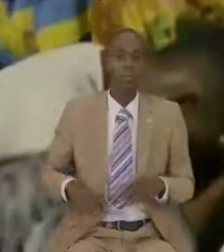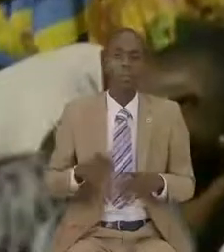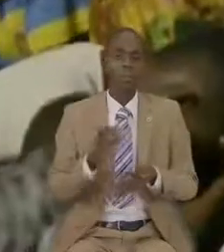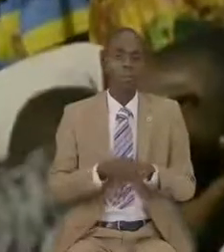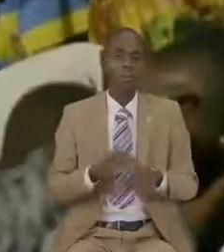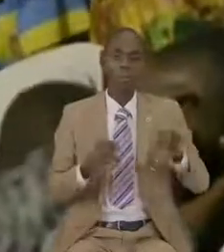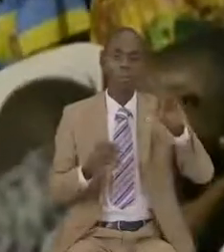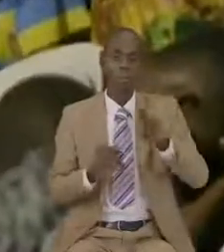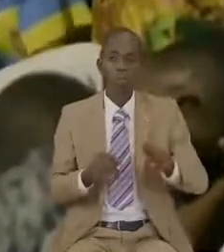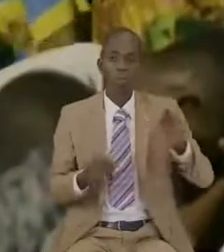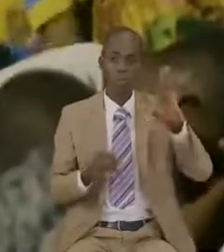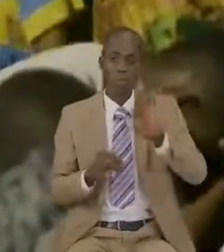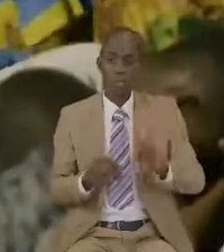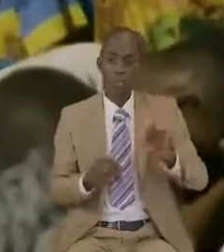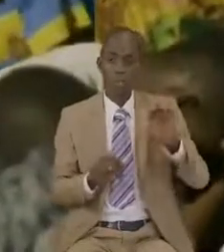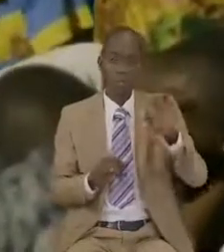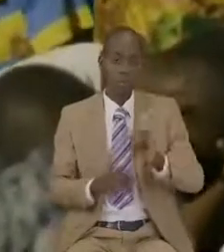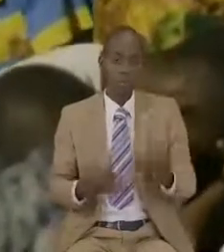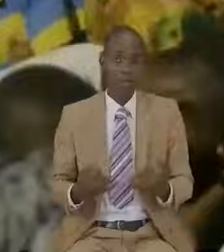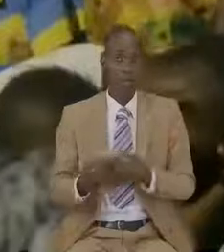C'est le dimanche 6 novembre.